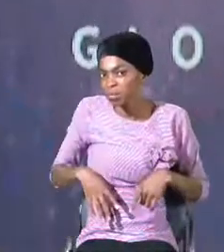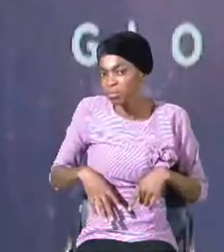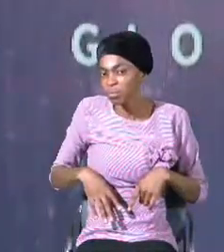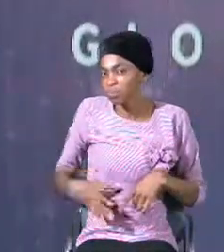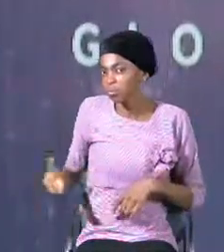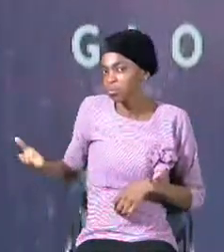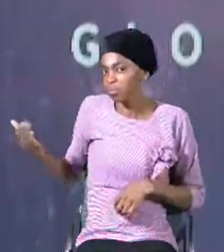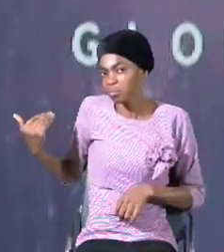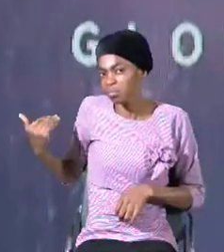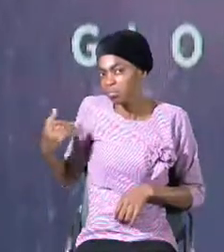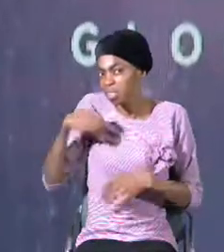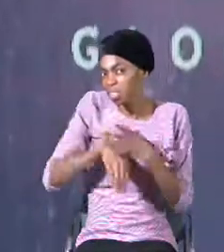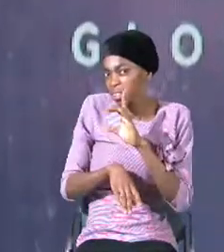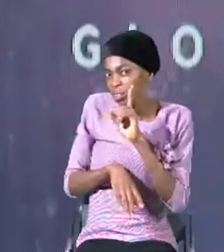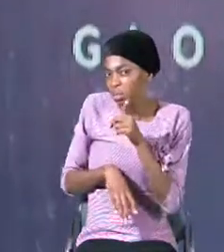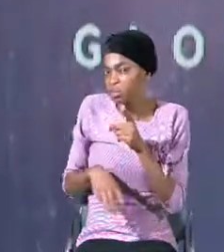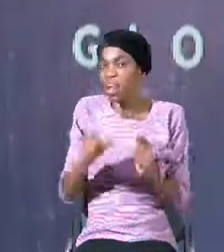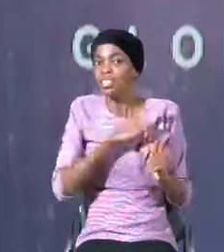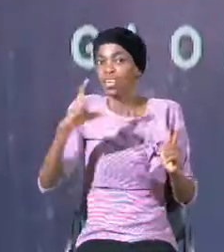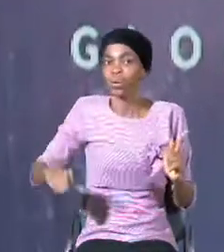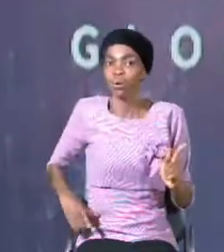Quel que soit ce qui s'est passé dans ta vie,